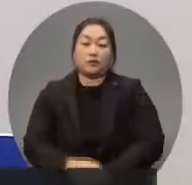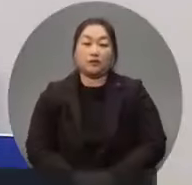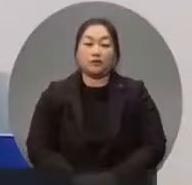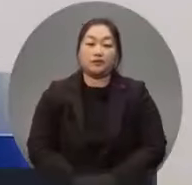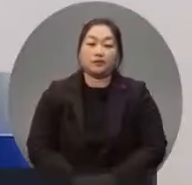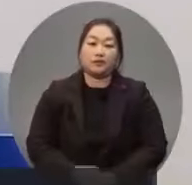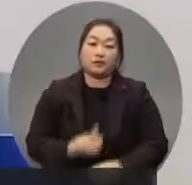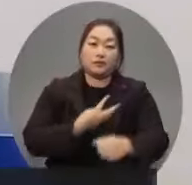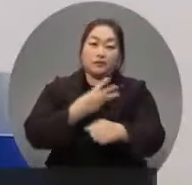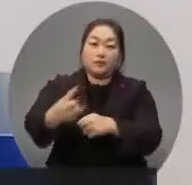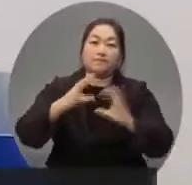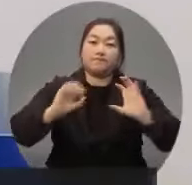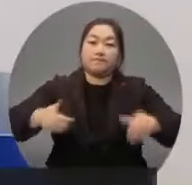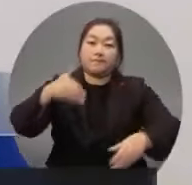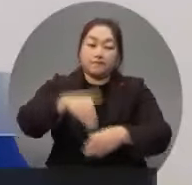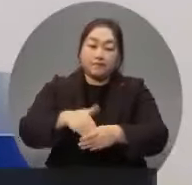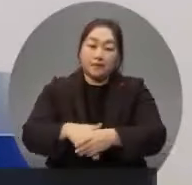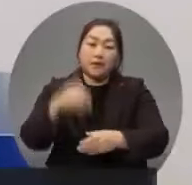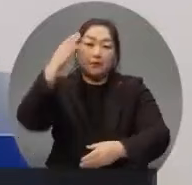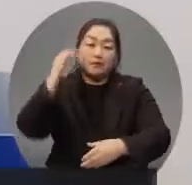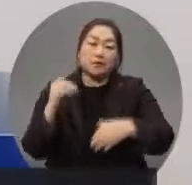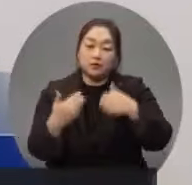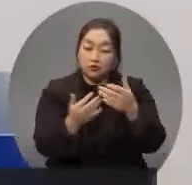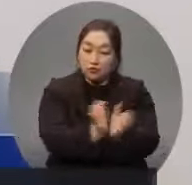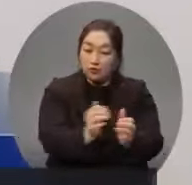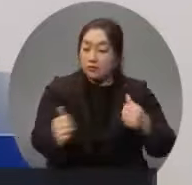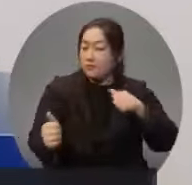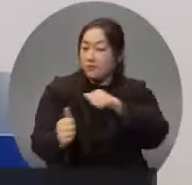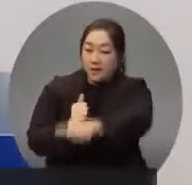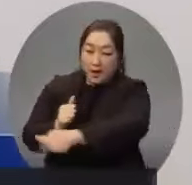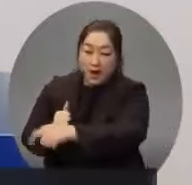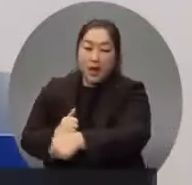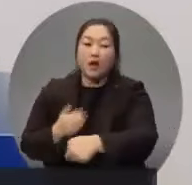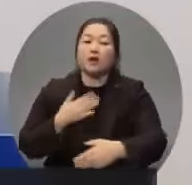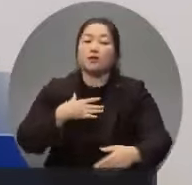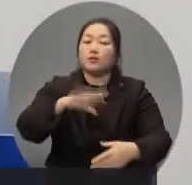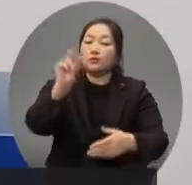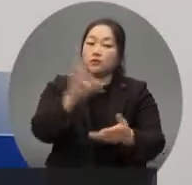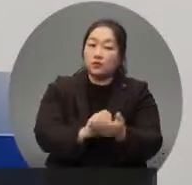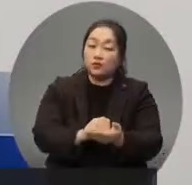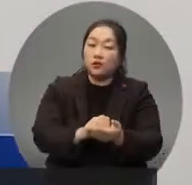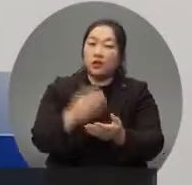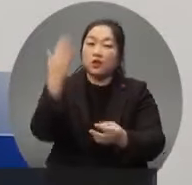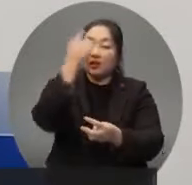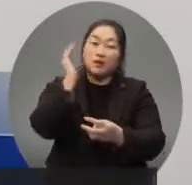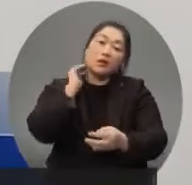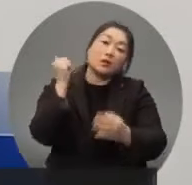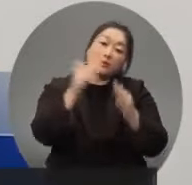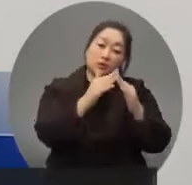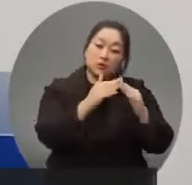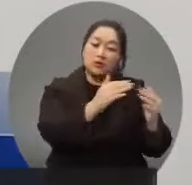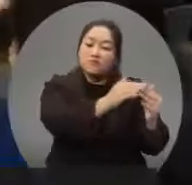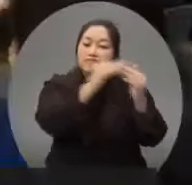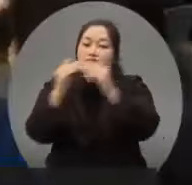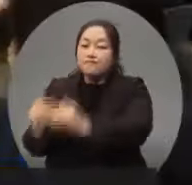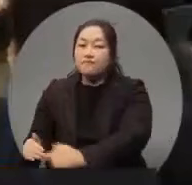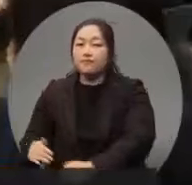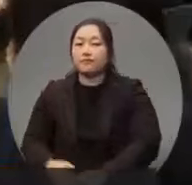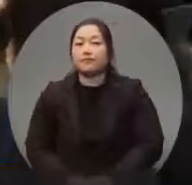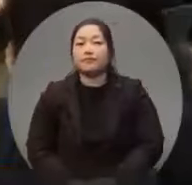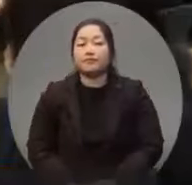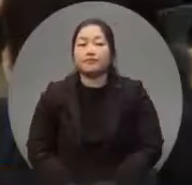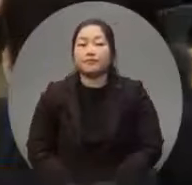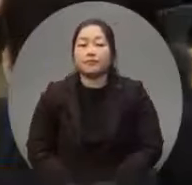대선에서 민주당이 정권교체를 이루면 그 첫 번째 과제가 청와대 이전 문제가 될 것입니다.